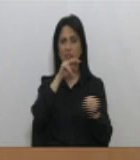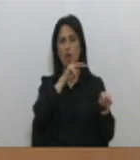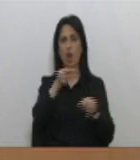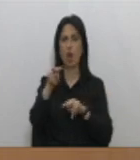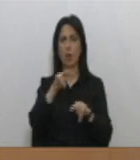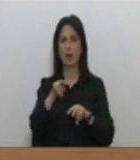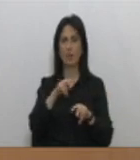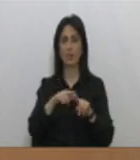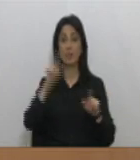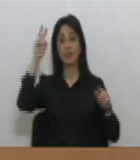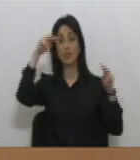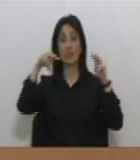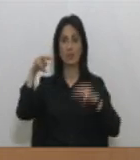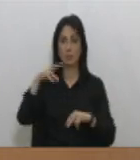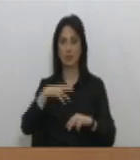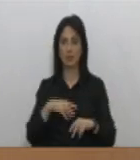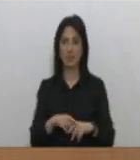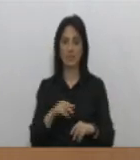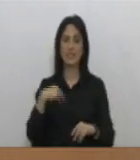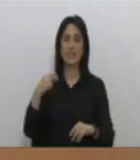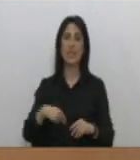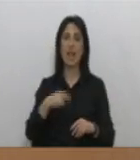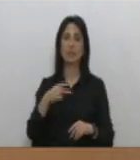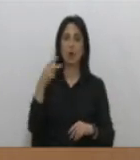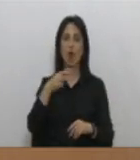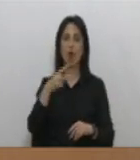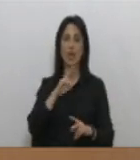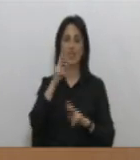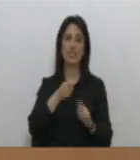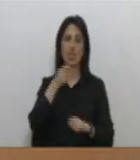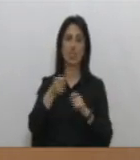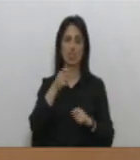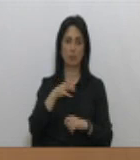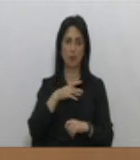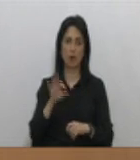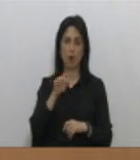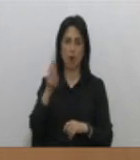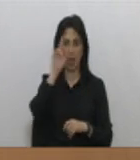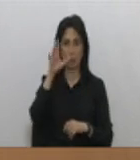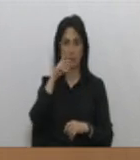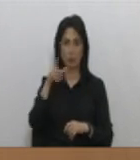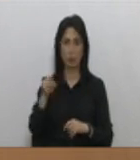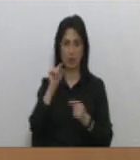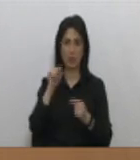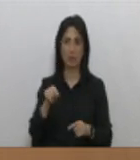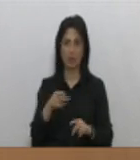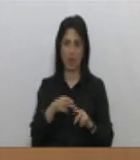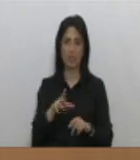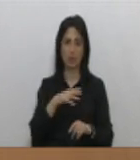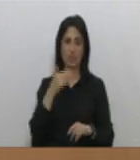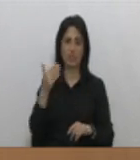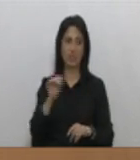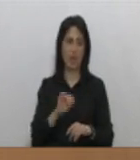აკონტროლებთ ვერტიკალურად. Და სტრასბურგშიც 2000-ის არჩევნები შემოდიოდა თქვენი ხელისუფლების წინააღმდეგ. Აი ეს იყო